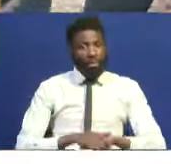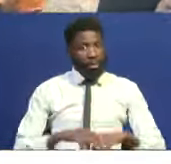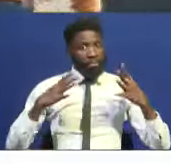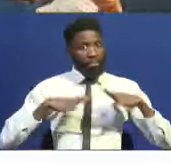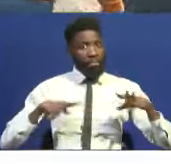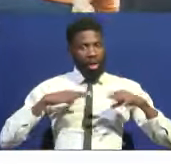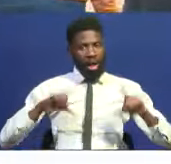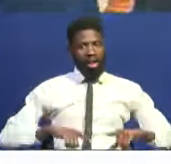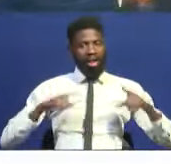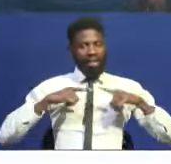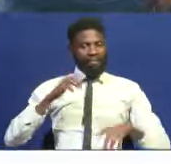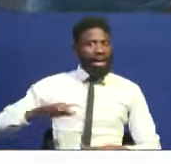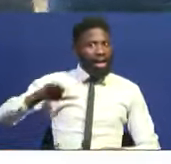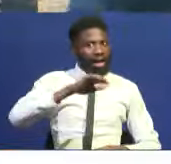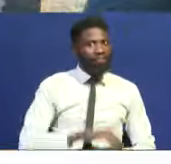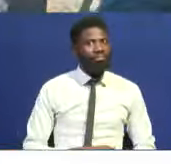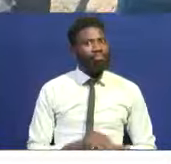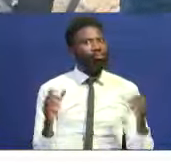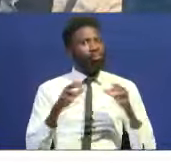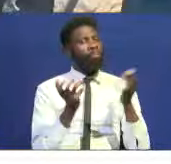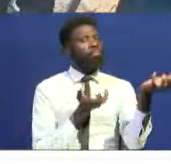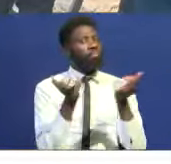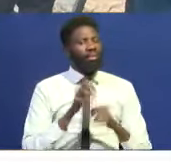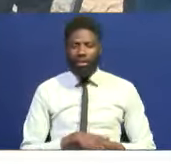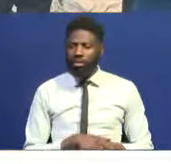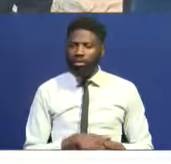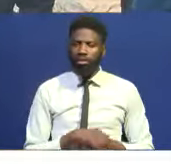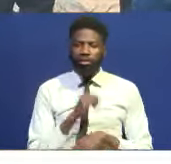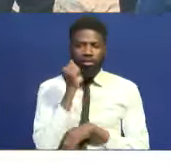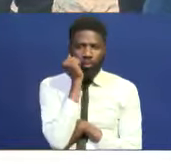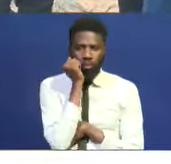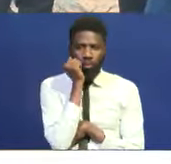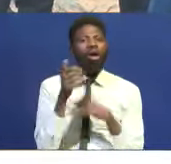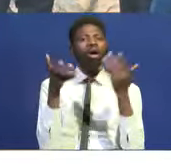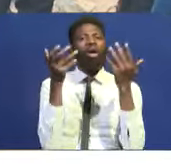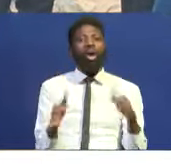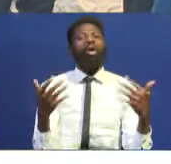hili bado wanaendelea kukadiria hasara. Nancy Okware,